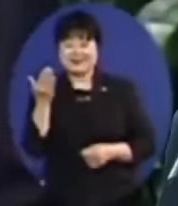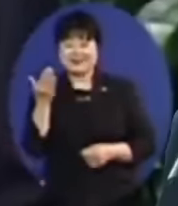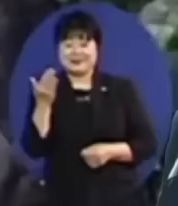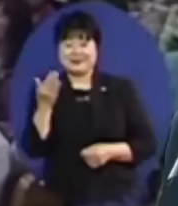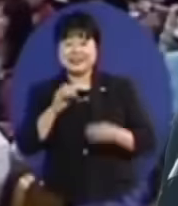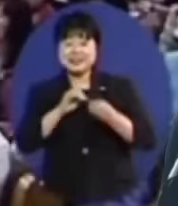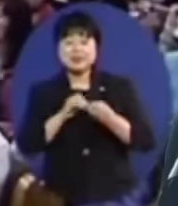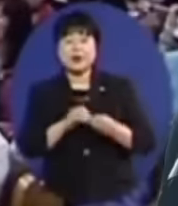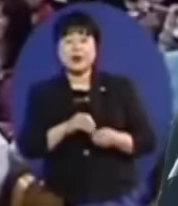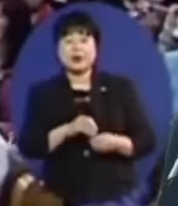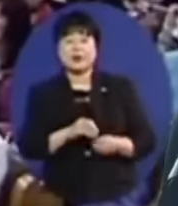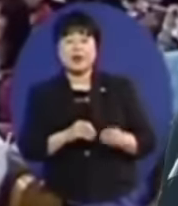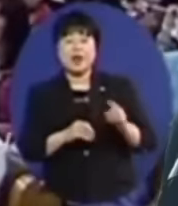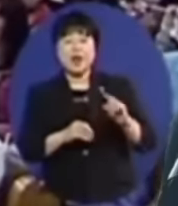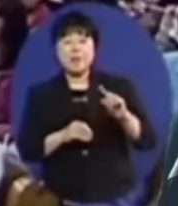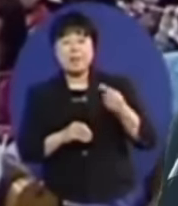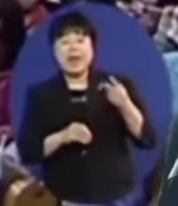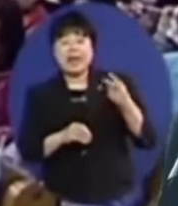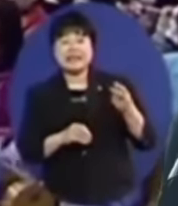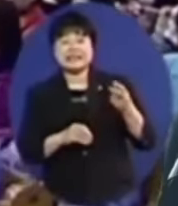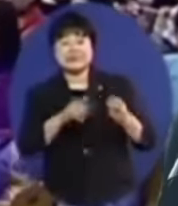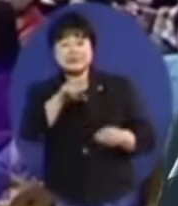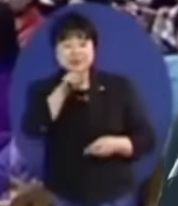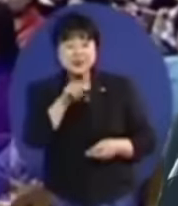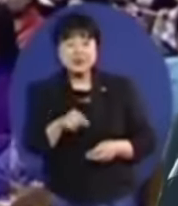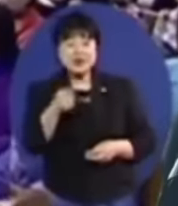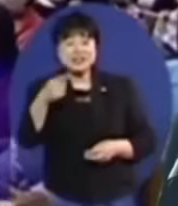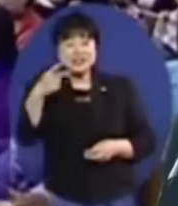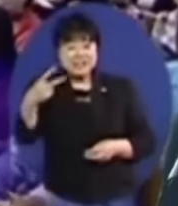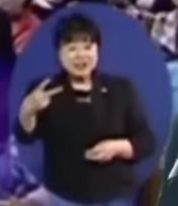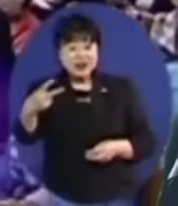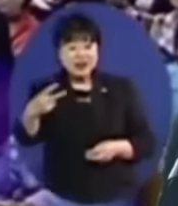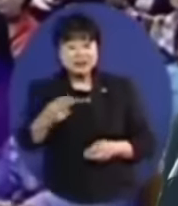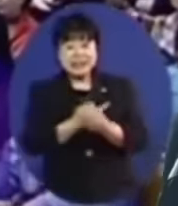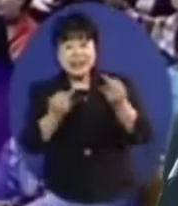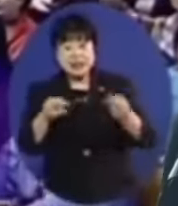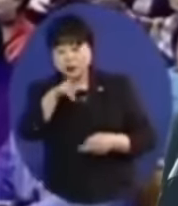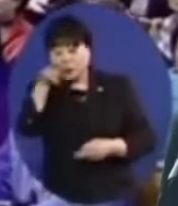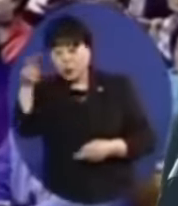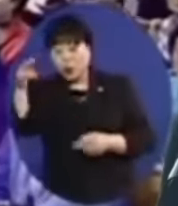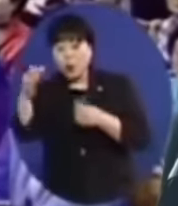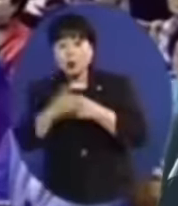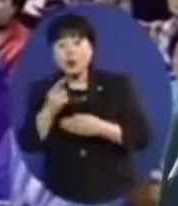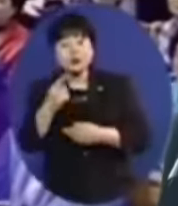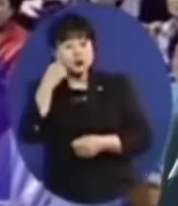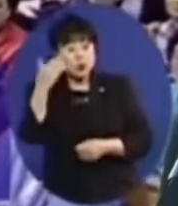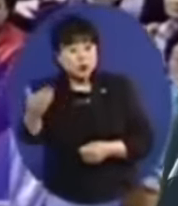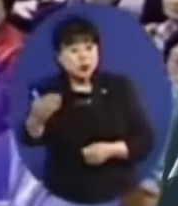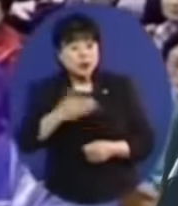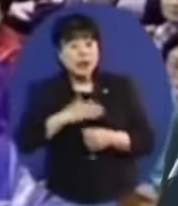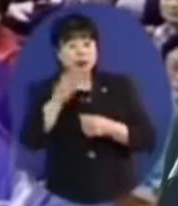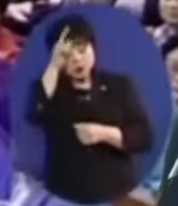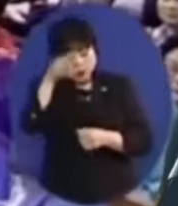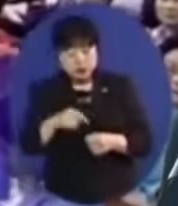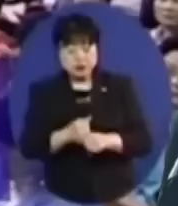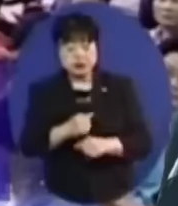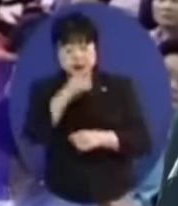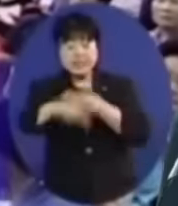시편 121편 1절로 2절에 내가 산을 향하여 눈을 들리라. 나의 도움이 어디서 올까? 나의 도움은 천지를